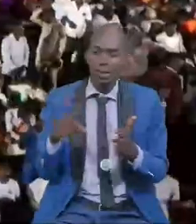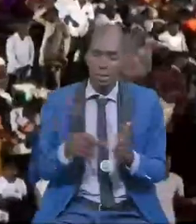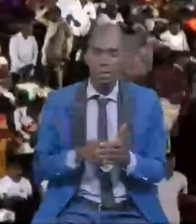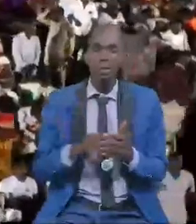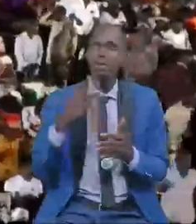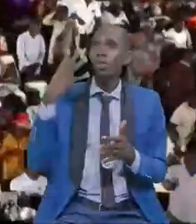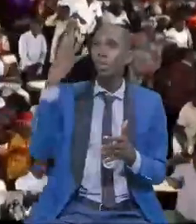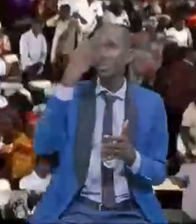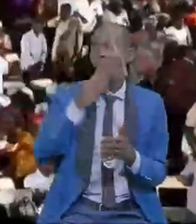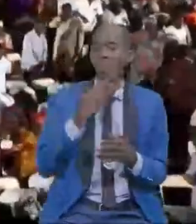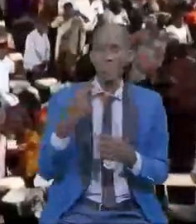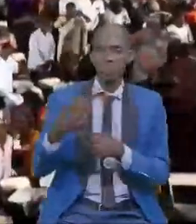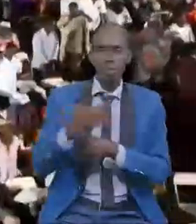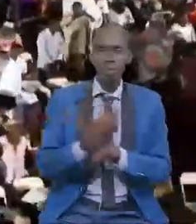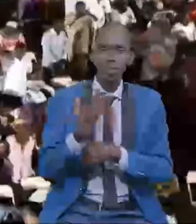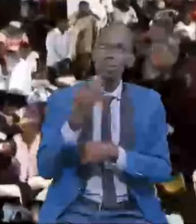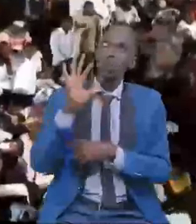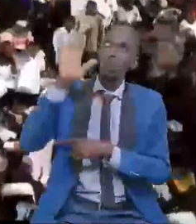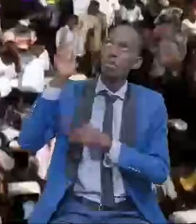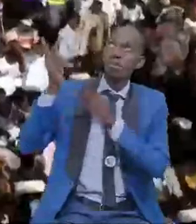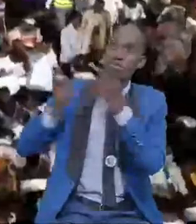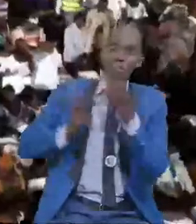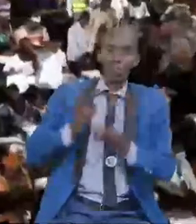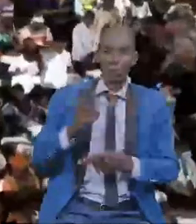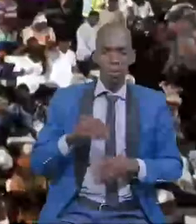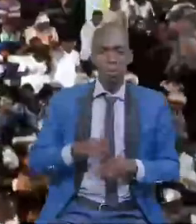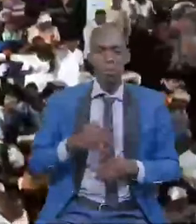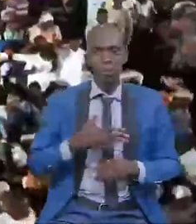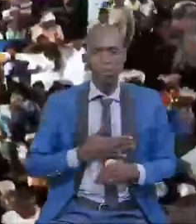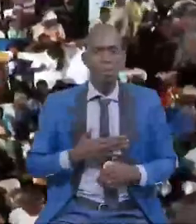glorieux de la visitation dans mon cœur.